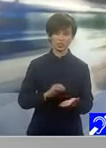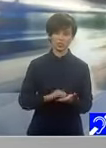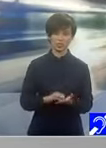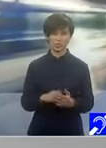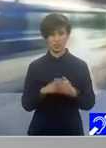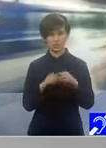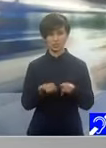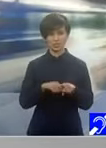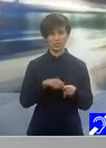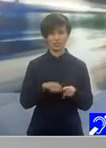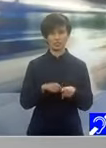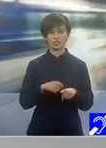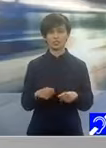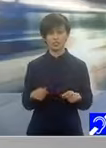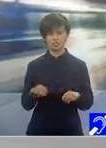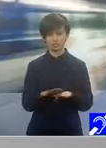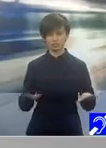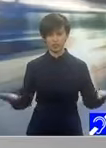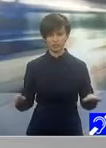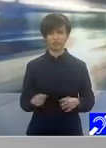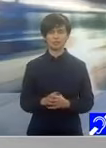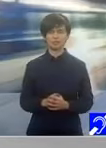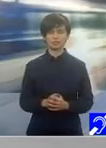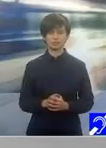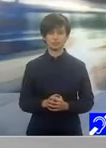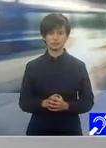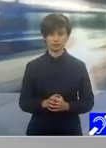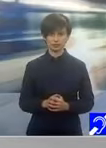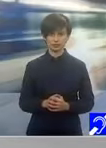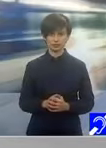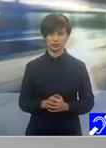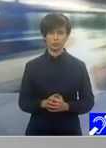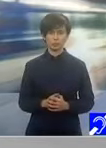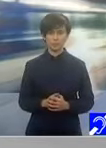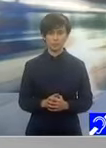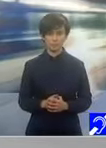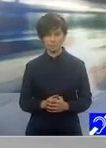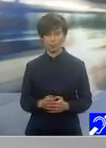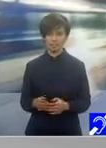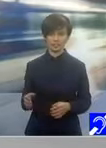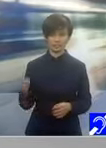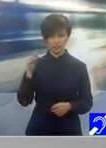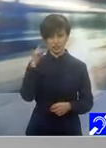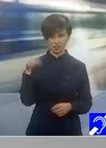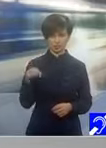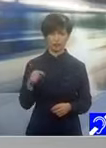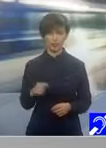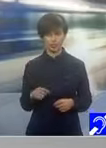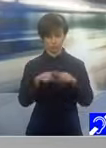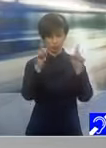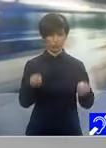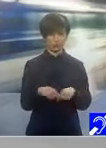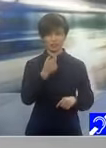și consolidarea fundației. Prilej cu care ați descoperit un document vechi. Așa este. Chiar